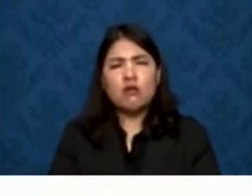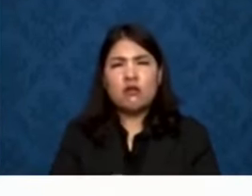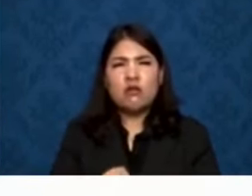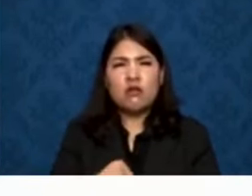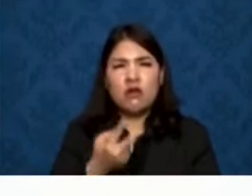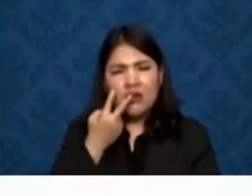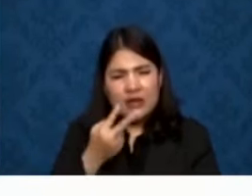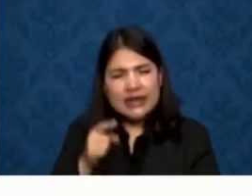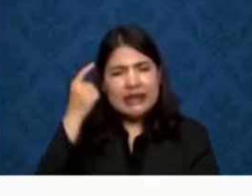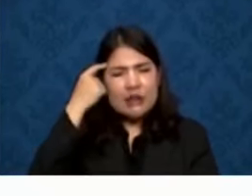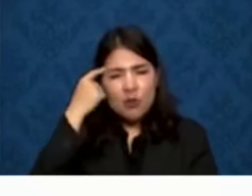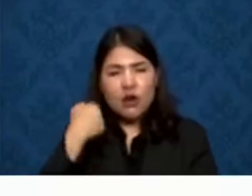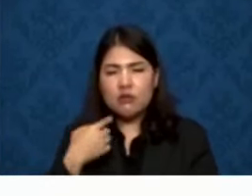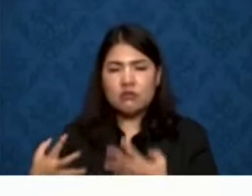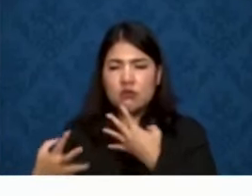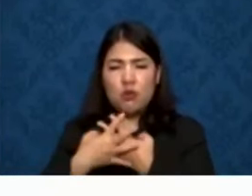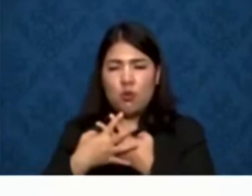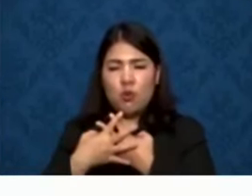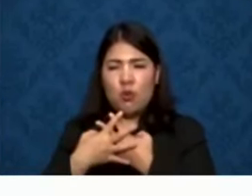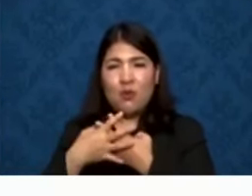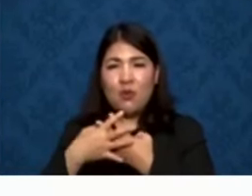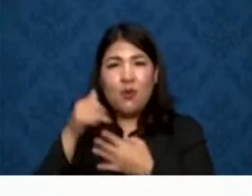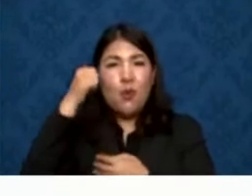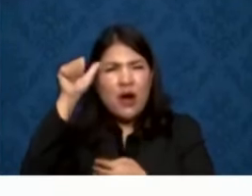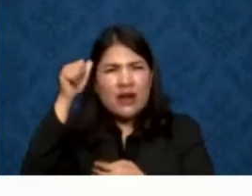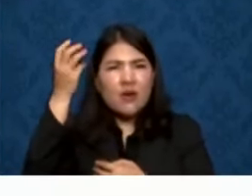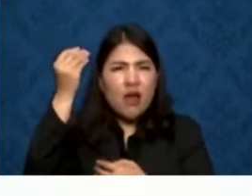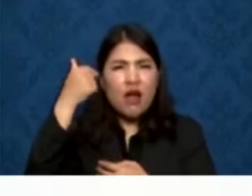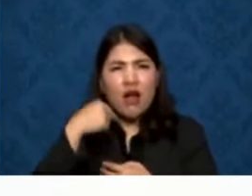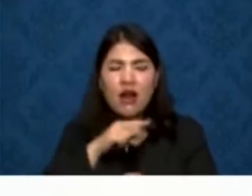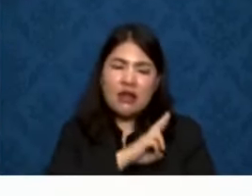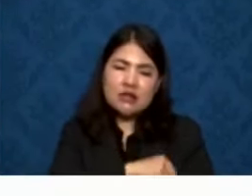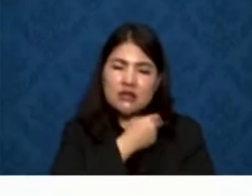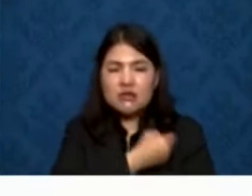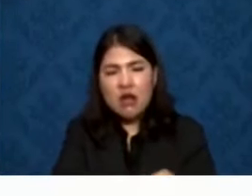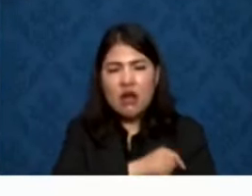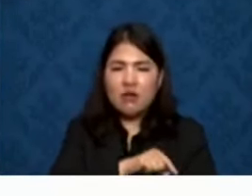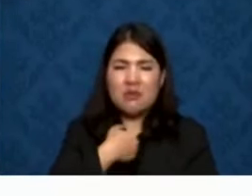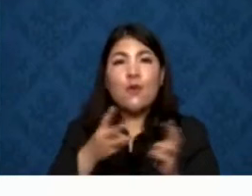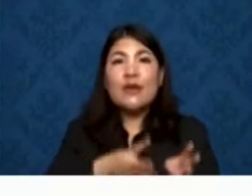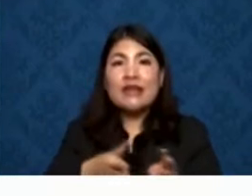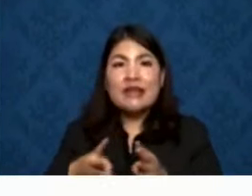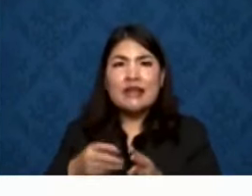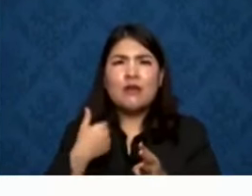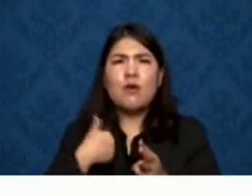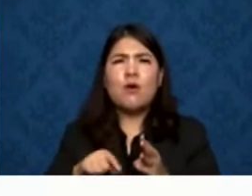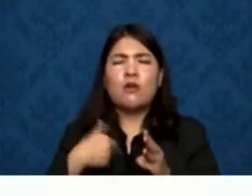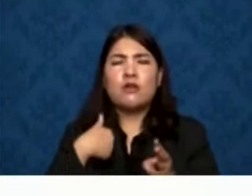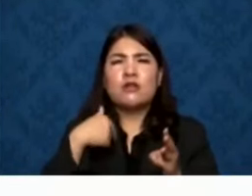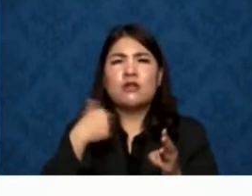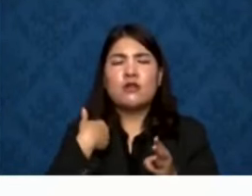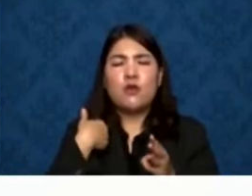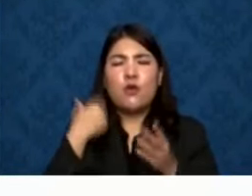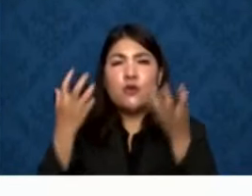ว่าเป็นโทษจำคุกเท่ากันไม่เคยหักวันว่าไปรักษาตัวจะต้องมาติดคุกเพิ่มแล้วก็คุณ